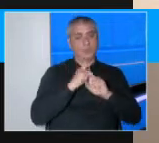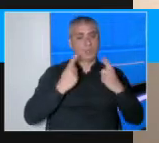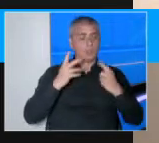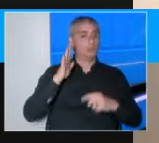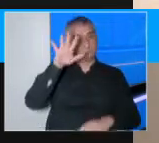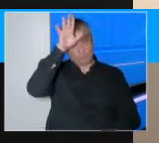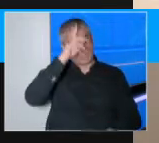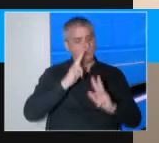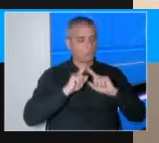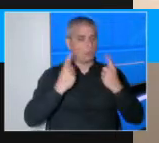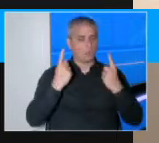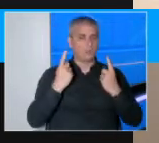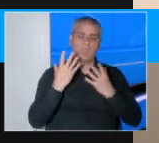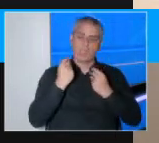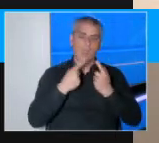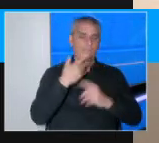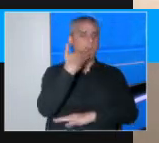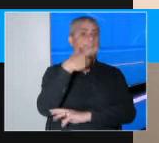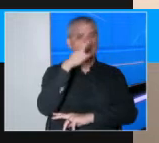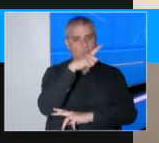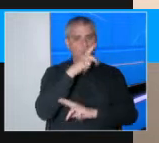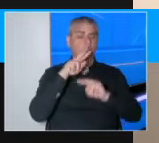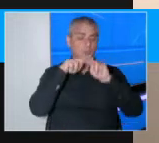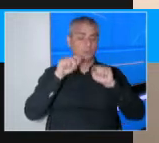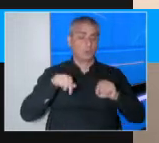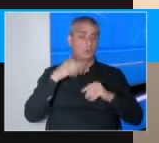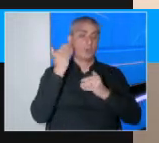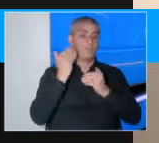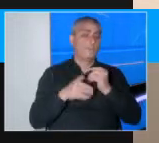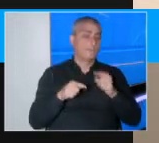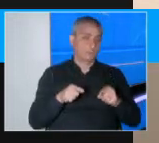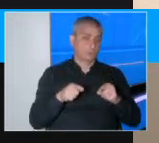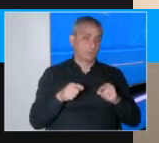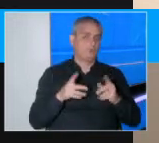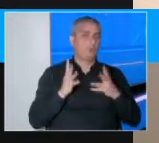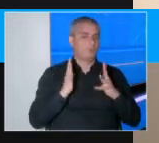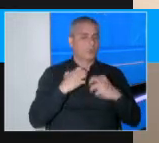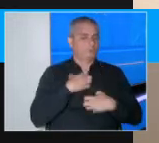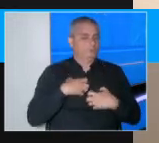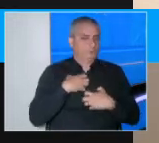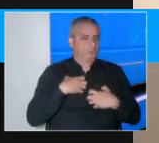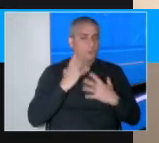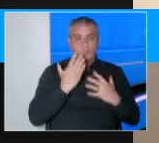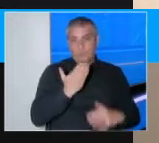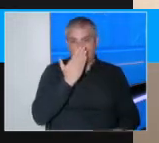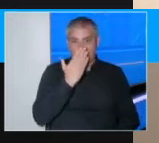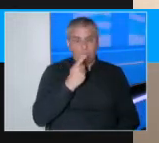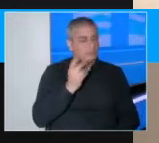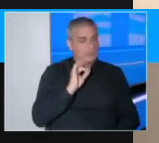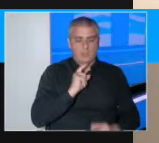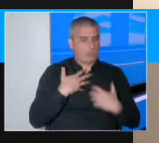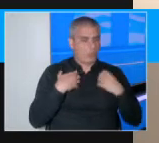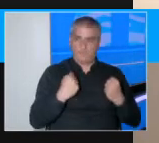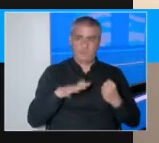במרחב אחרת, שורה ארוכה של מדינות תיוותרנה כאן בסופו של דבר, מאוד מתוסכלות, מאוד מאוכזבות, זה ודאי לא